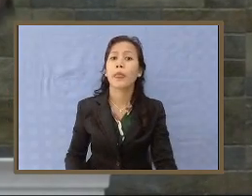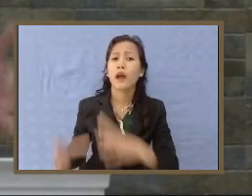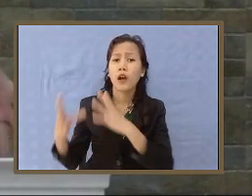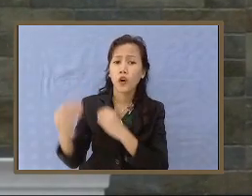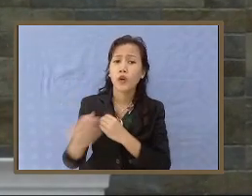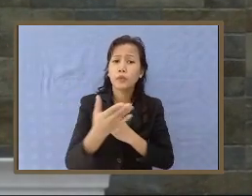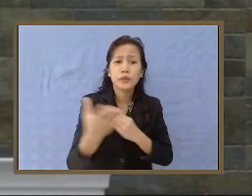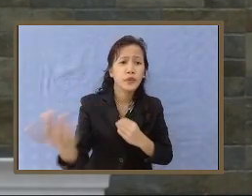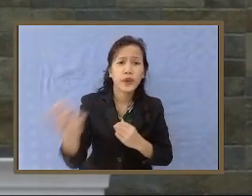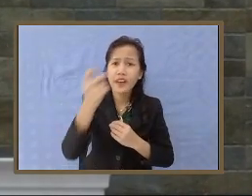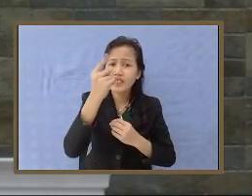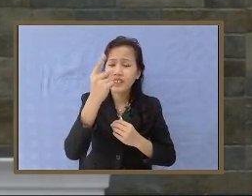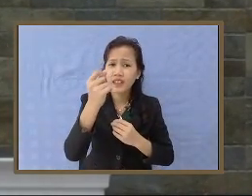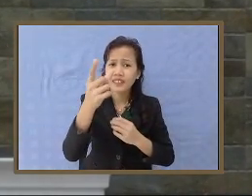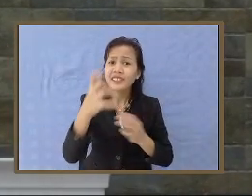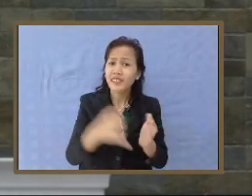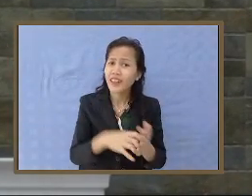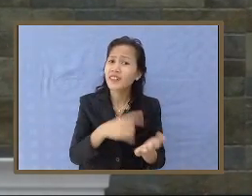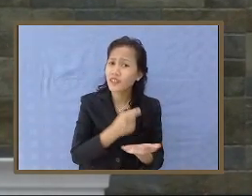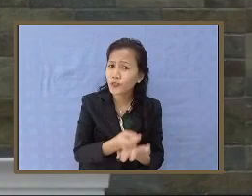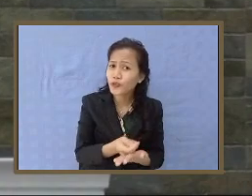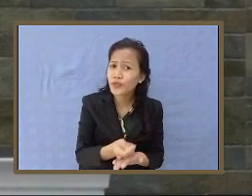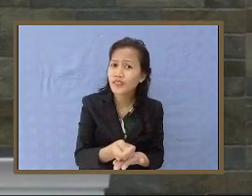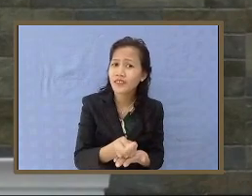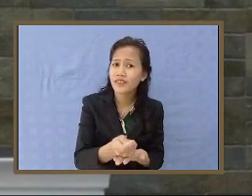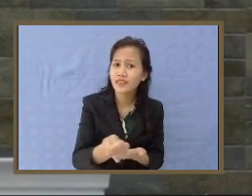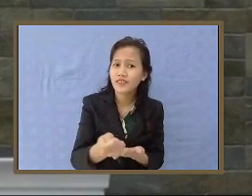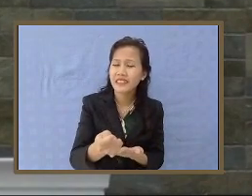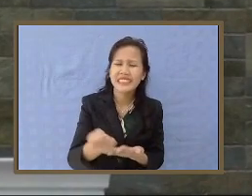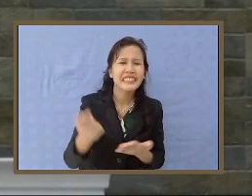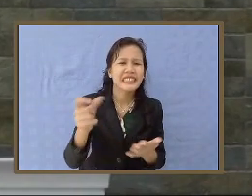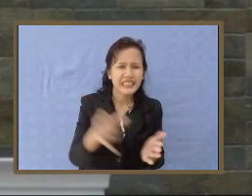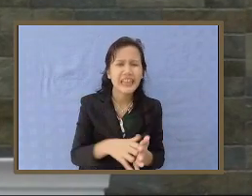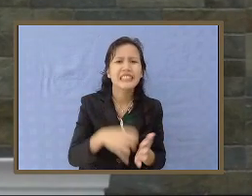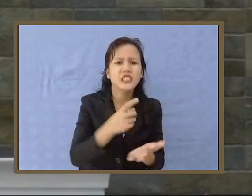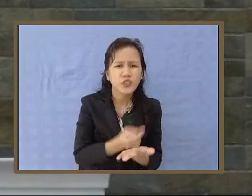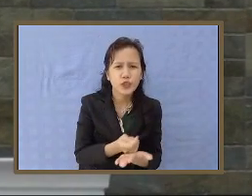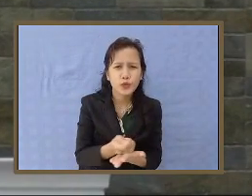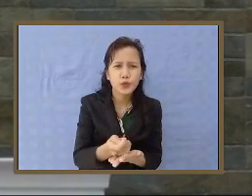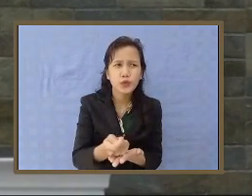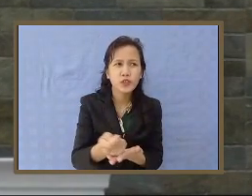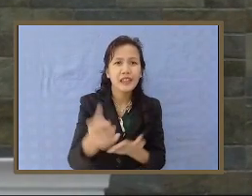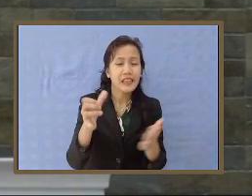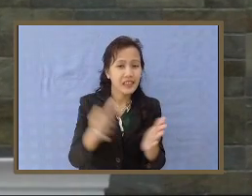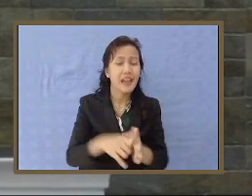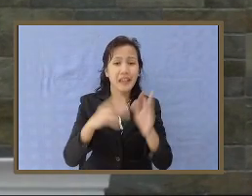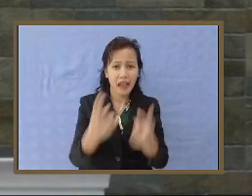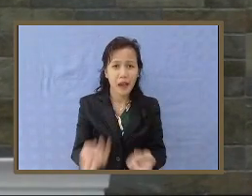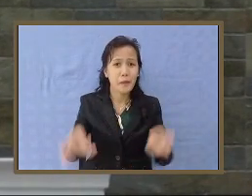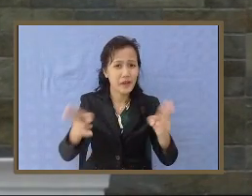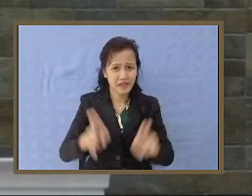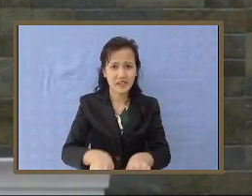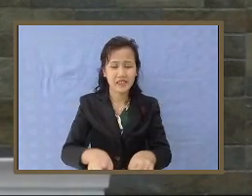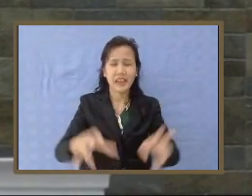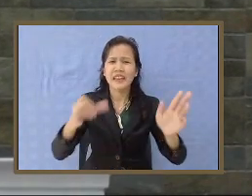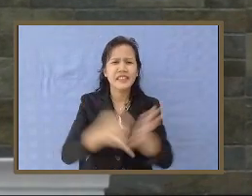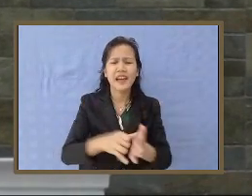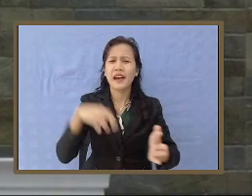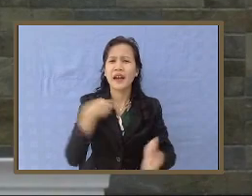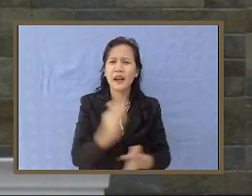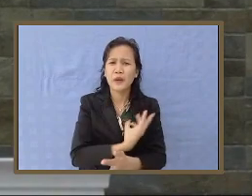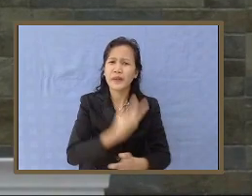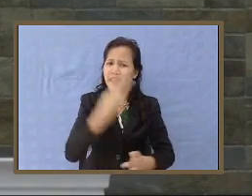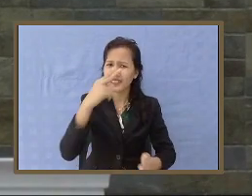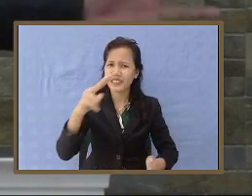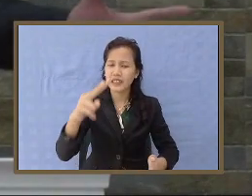is a fact now. Amen. Diba? Right. Totoo na ho ito. Nangyayari na ito. Nakikita na natin ito. Huwag ho tayong magbulag-bulagan. At